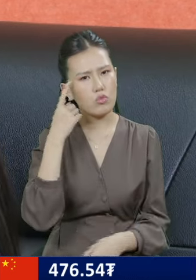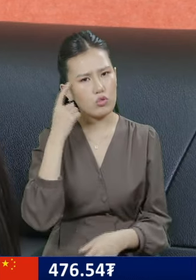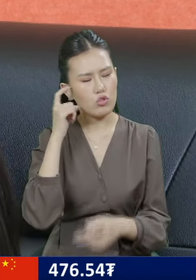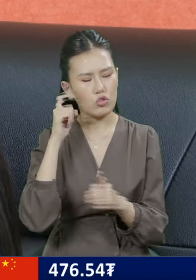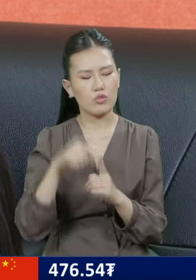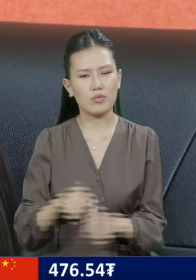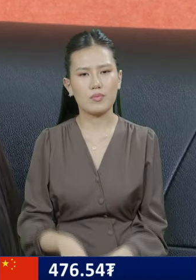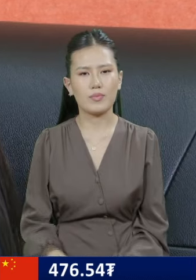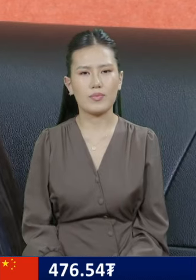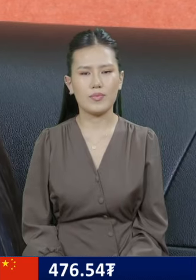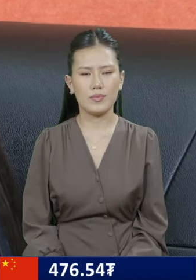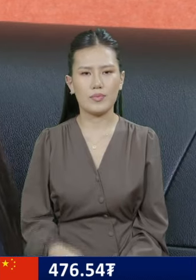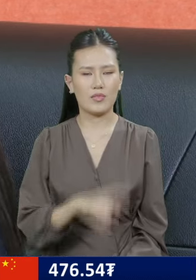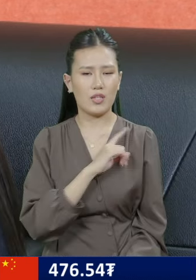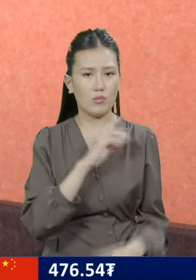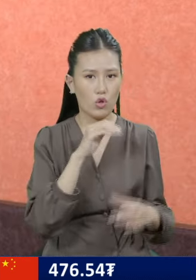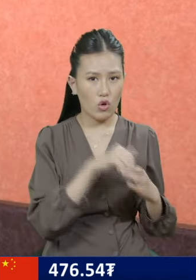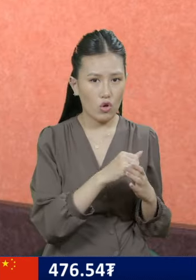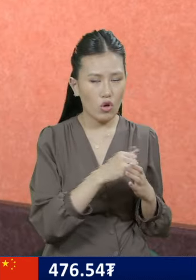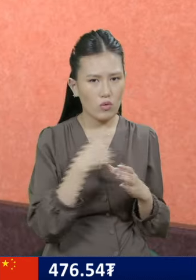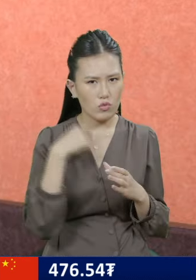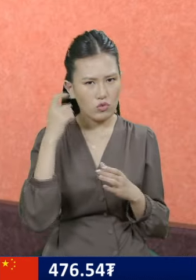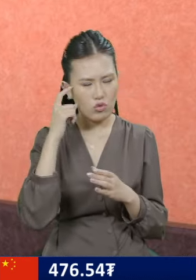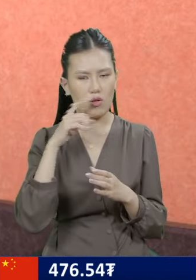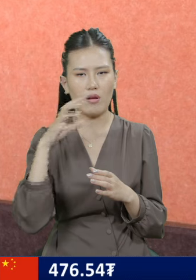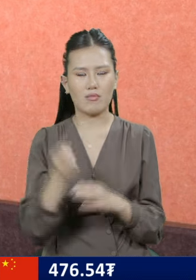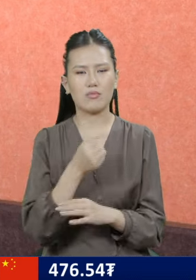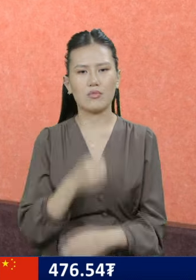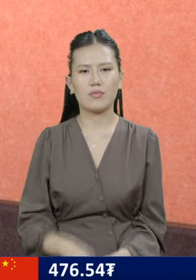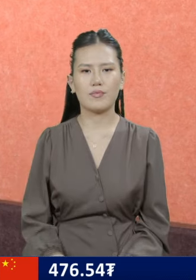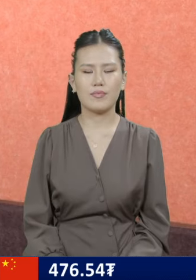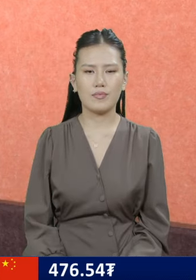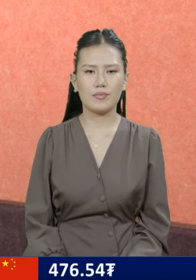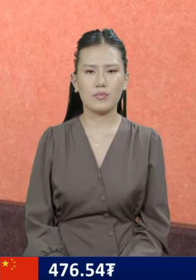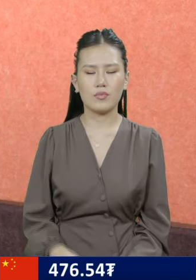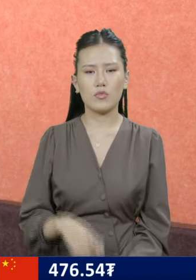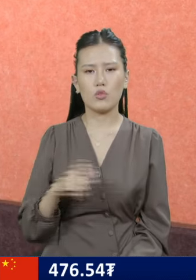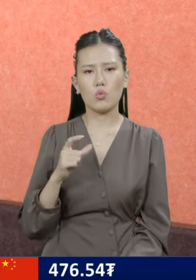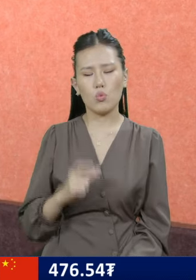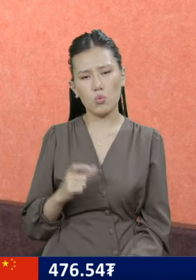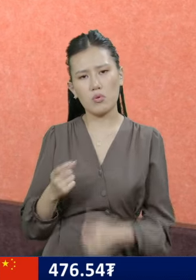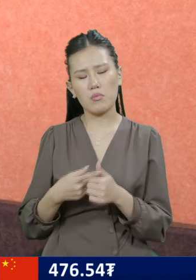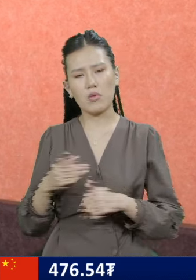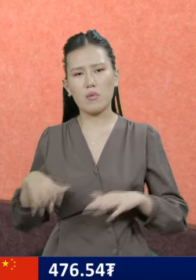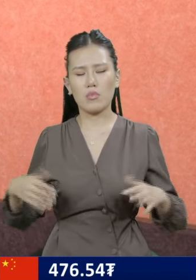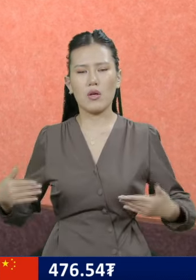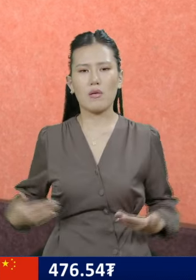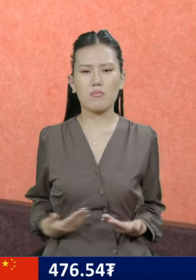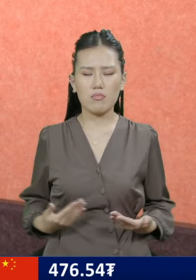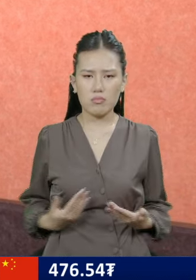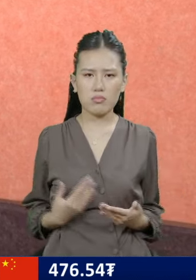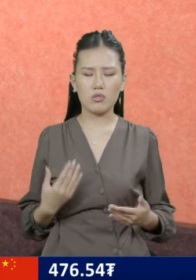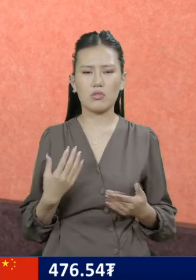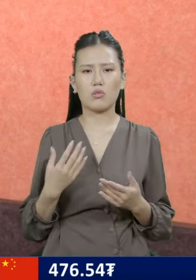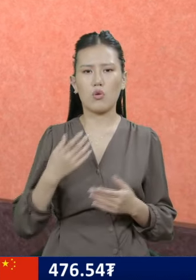зорилготой болсон байгаа. Тийм олимпиадад оролцсноор. Хүний амьдралд бол одоо ялангуяа ирээдүйд бол дэлхийн улс орноо за тэр үтгээр манай улс ч